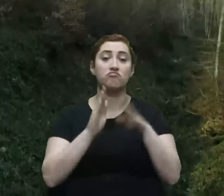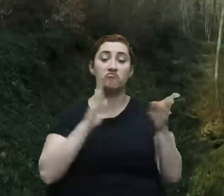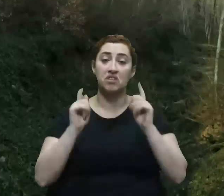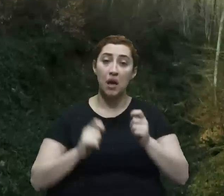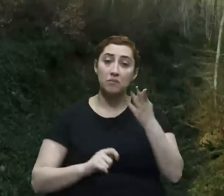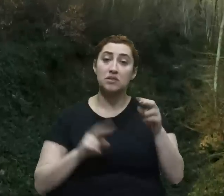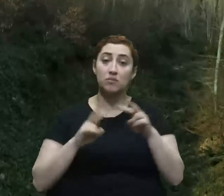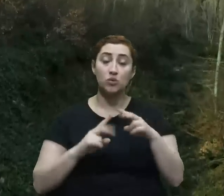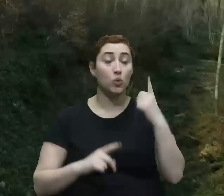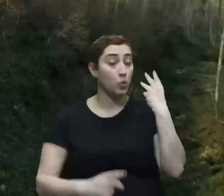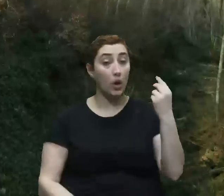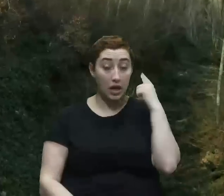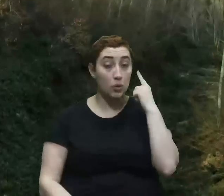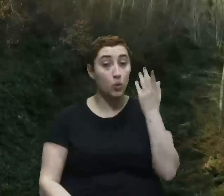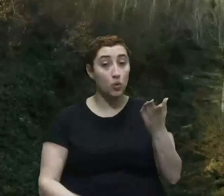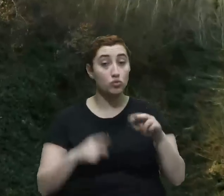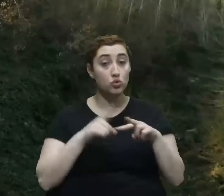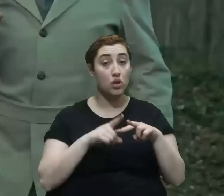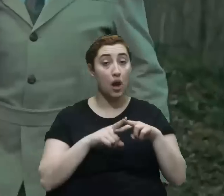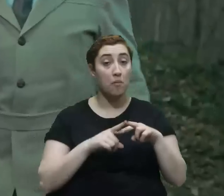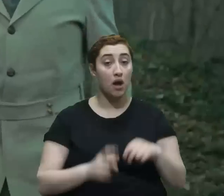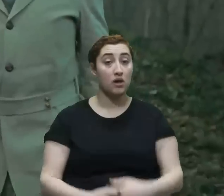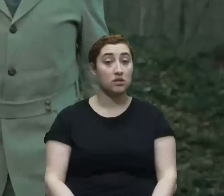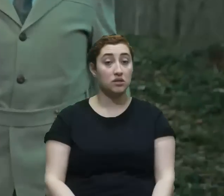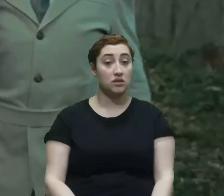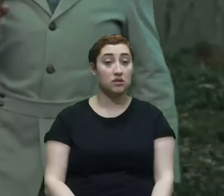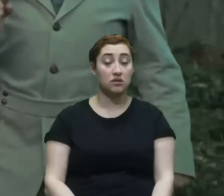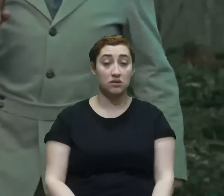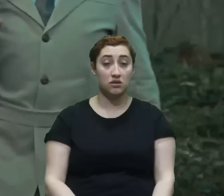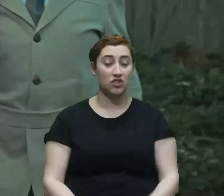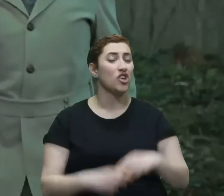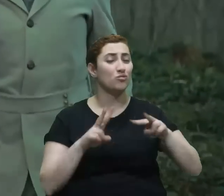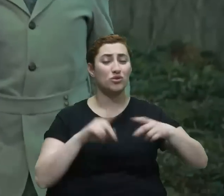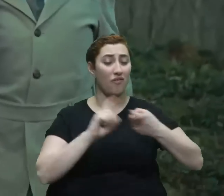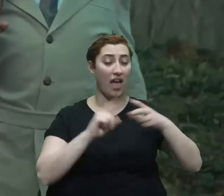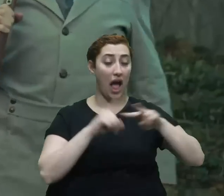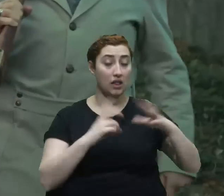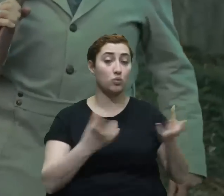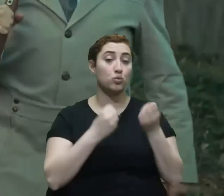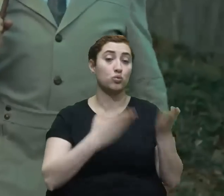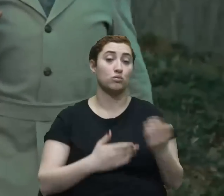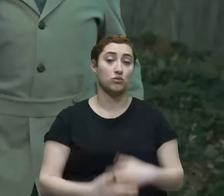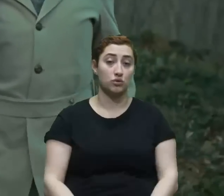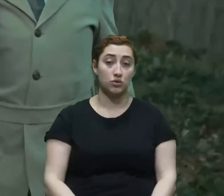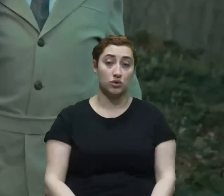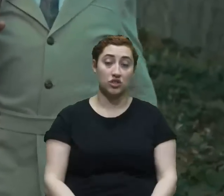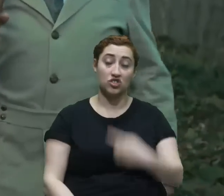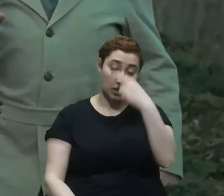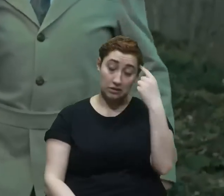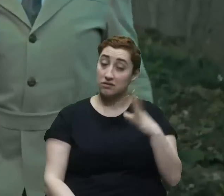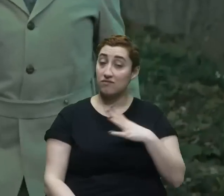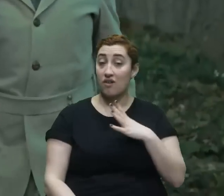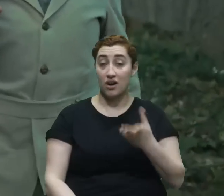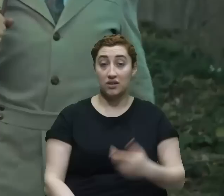Miloş. Kulağın keskin Akbar. Avcı kıyafetleriyle yürüyorlar. Mustafa ve Ali de kurtulmuş.